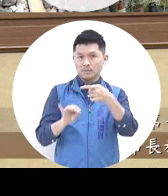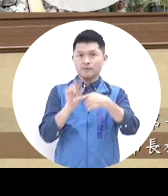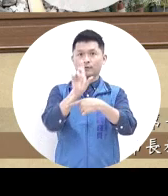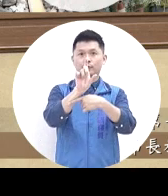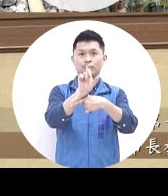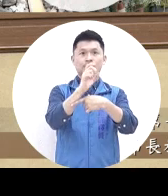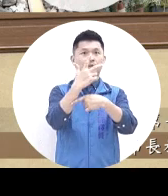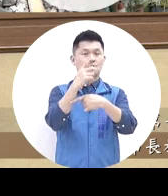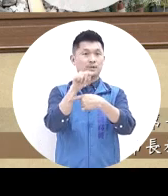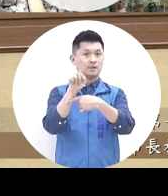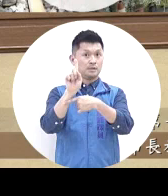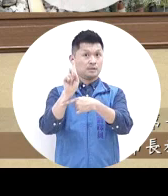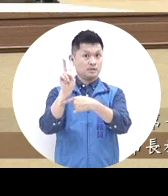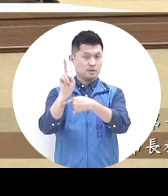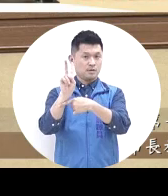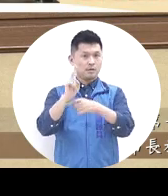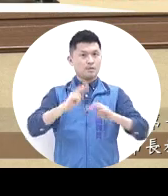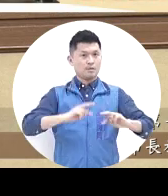67.12%。